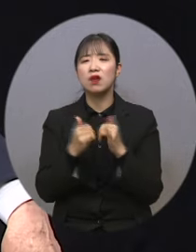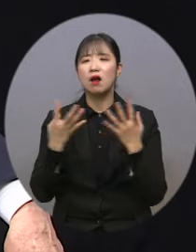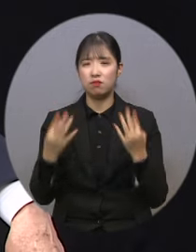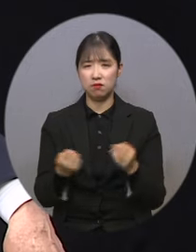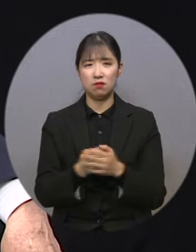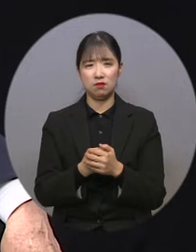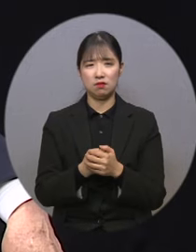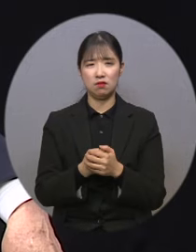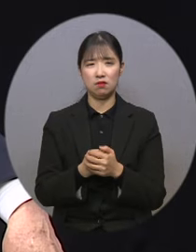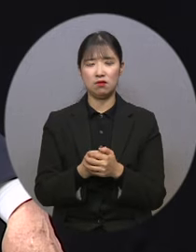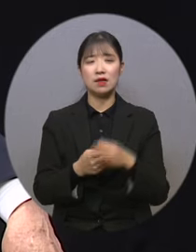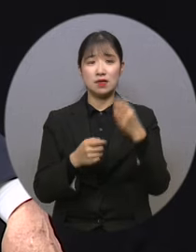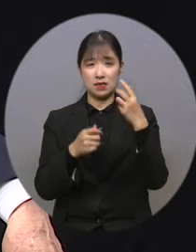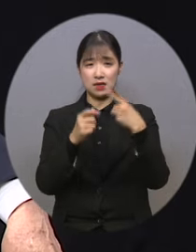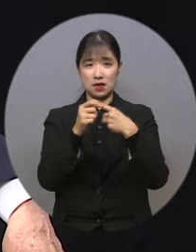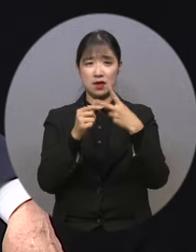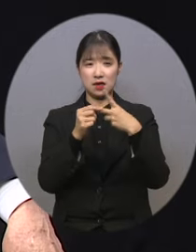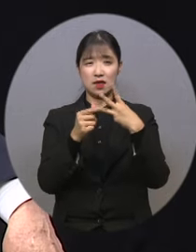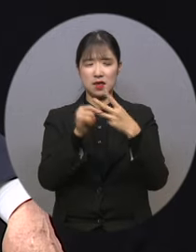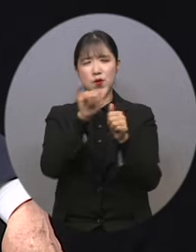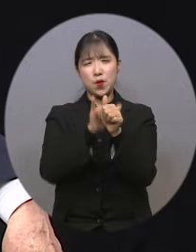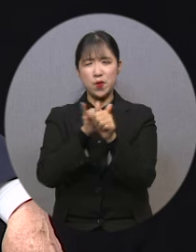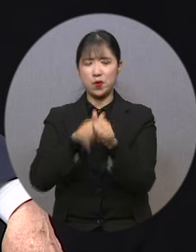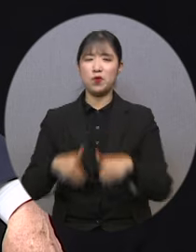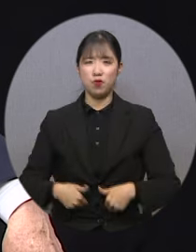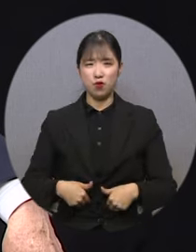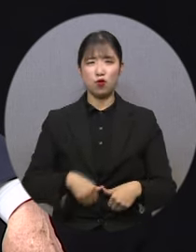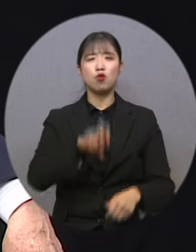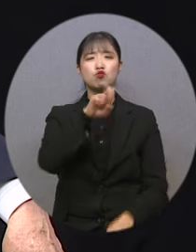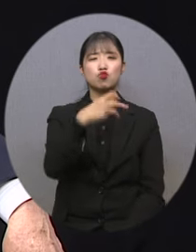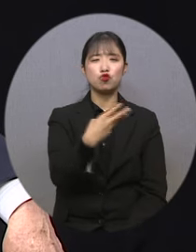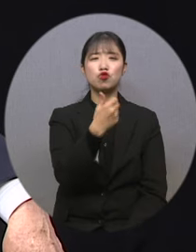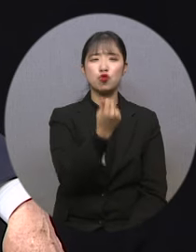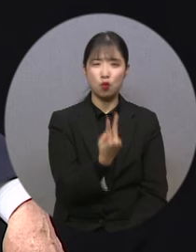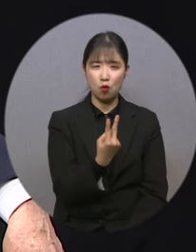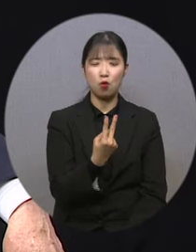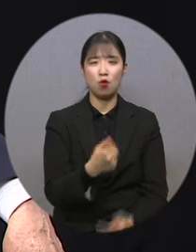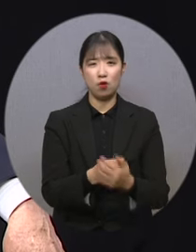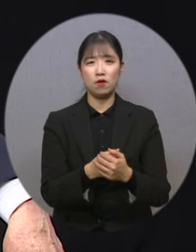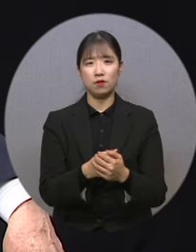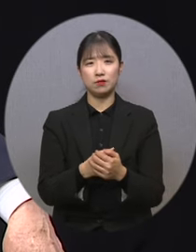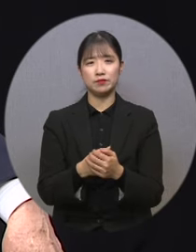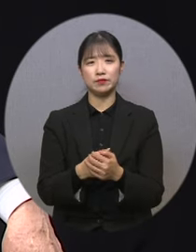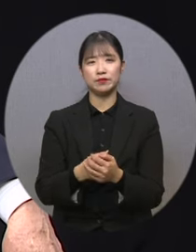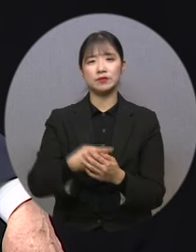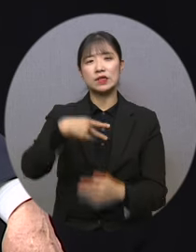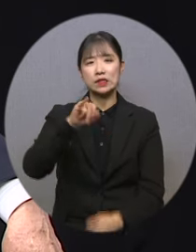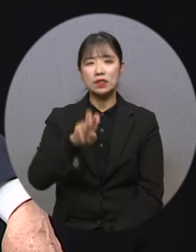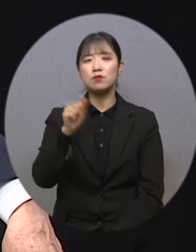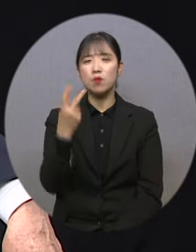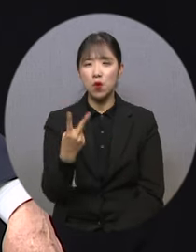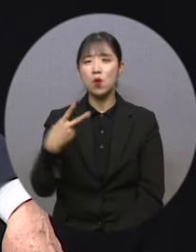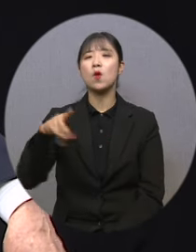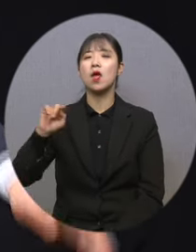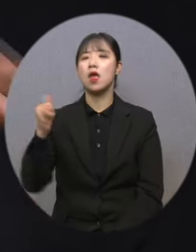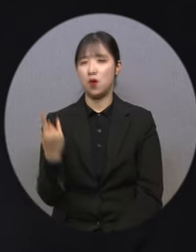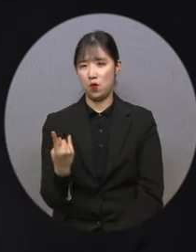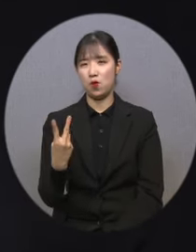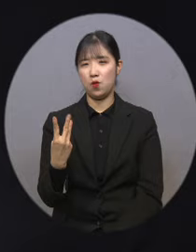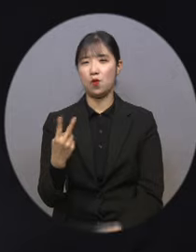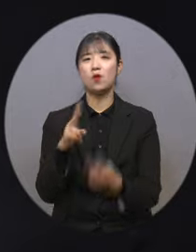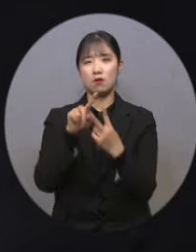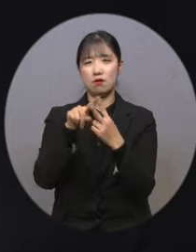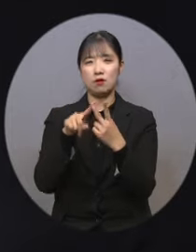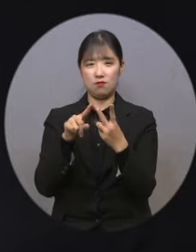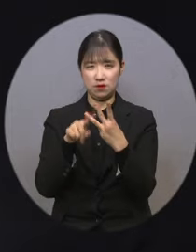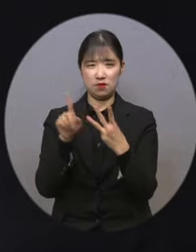3대 호드가 있는데 물려 5 3대 효도의 3대 요소 와 물려 시며 대요 제일